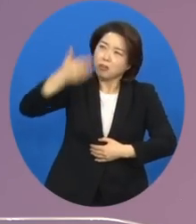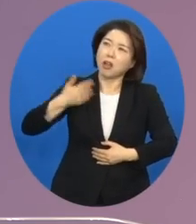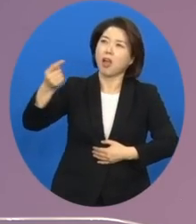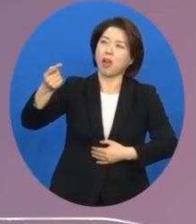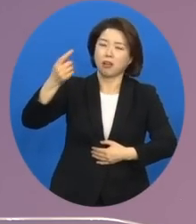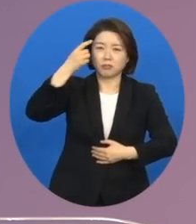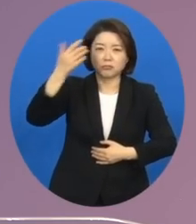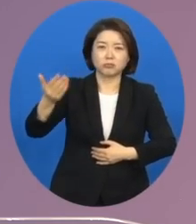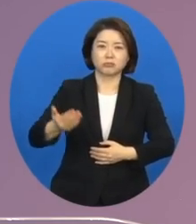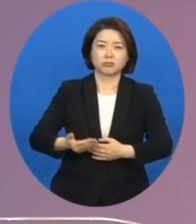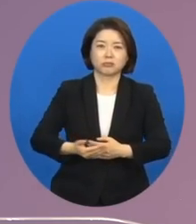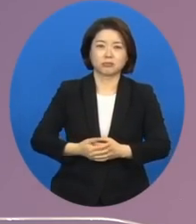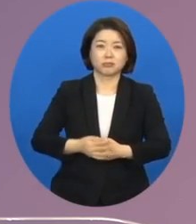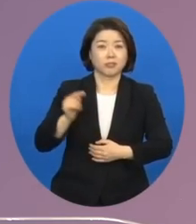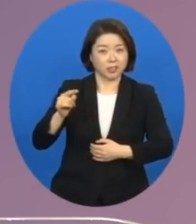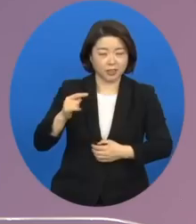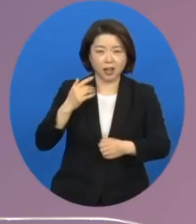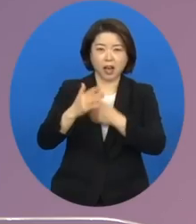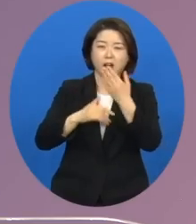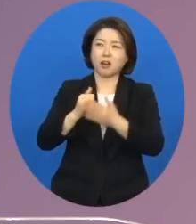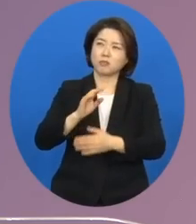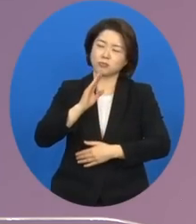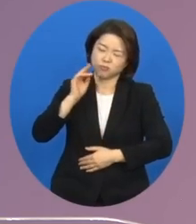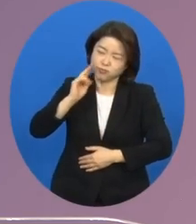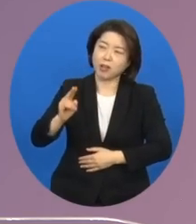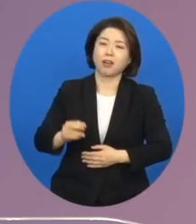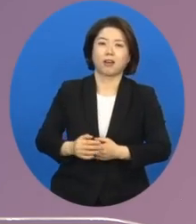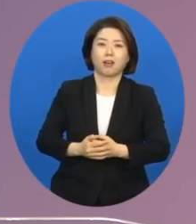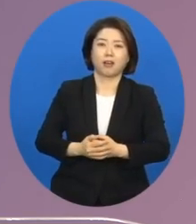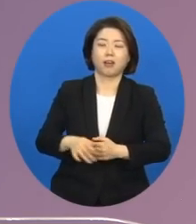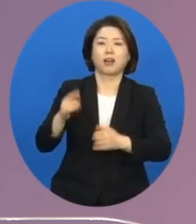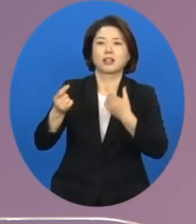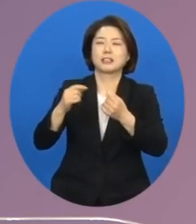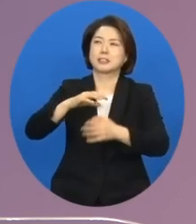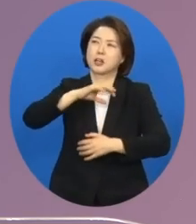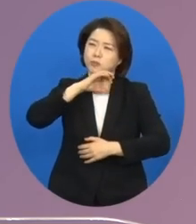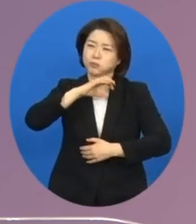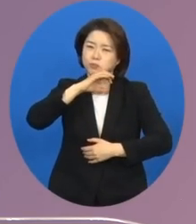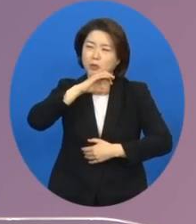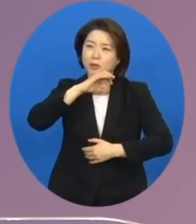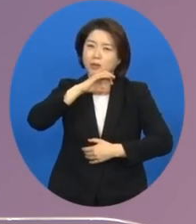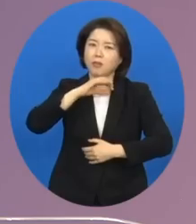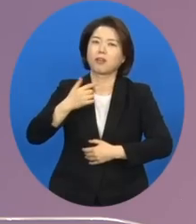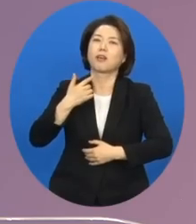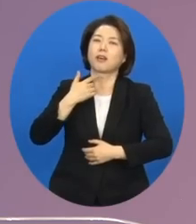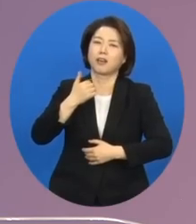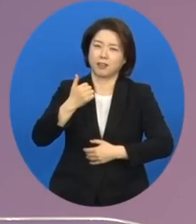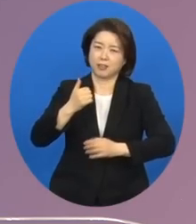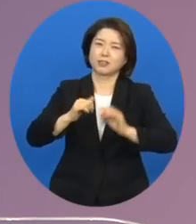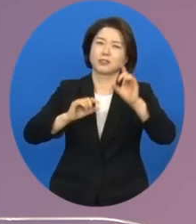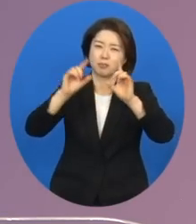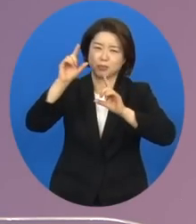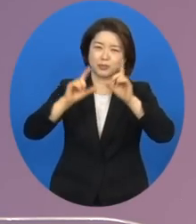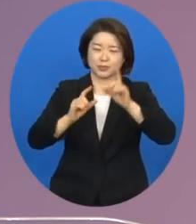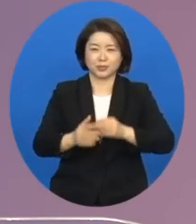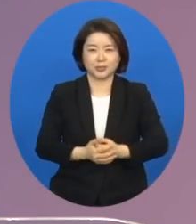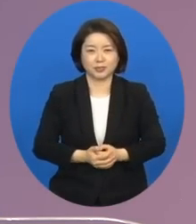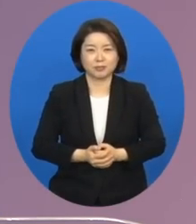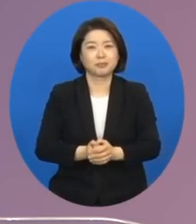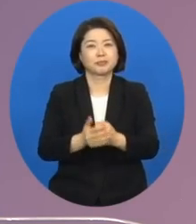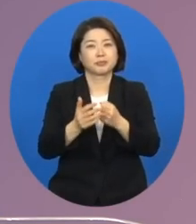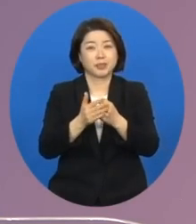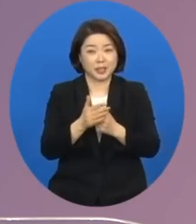있나 정말 하나님 너무한 것 아닌가 그렇게 불평만 하지는 않으셨습니까 그래서